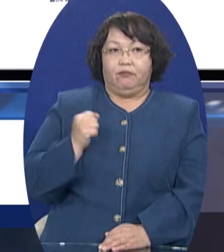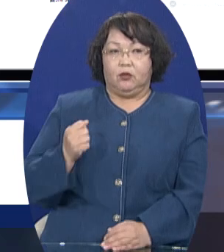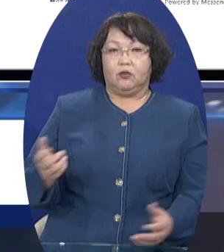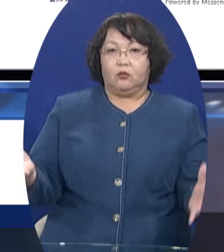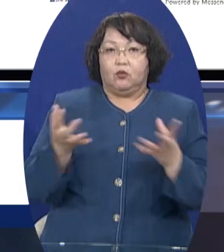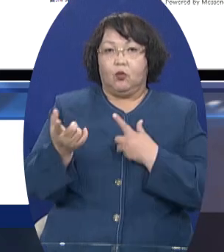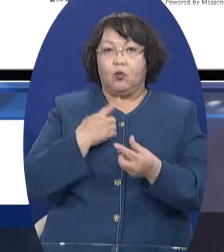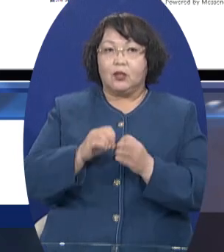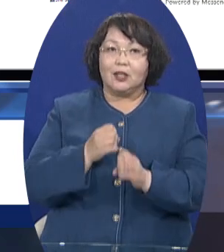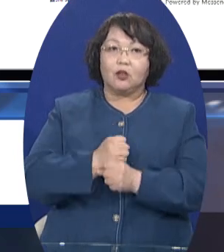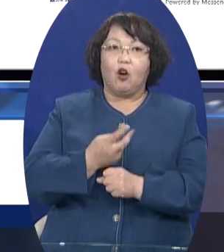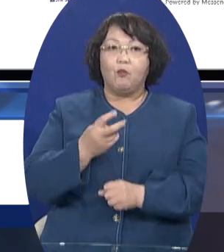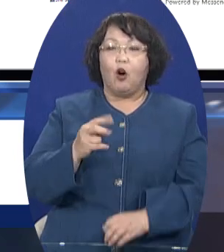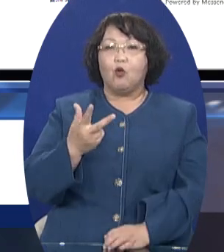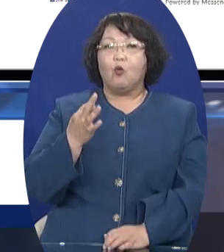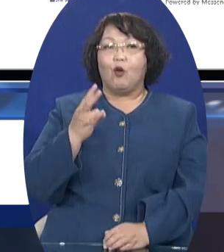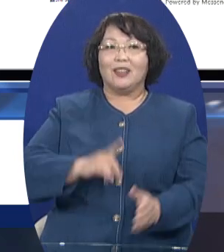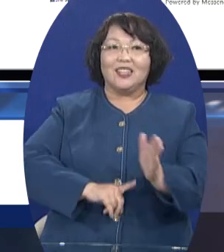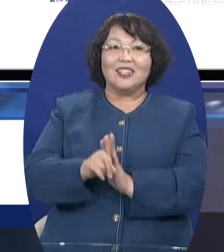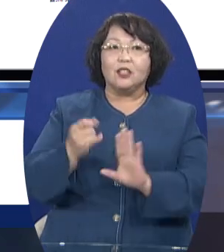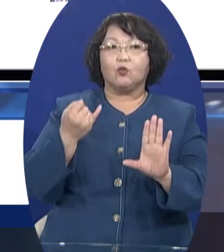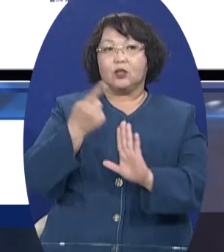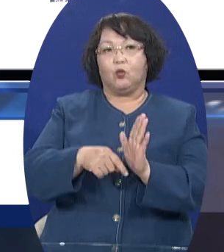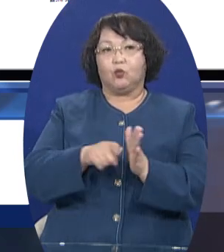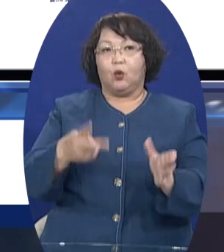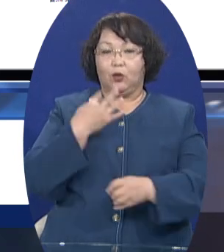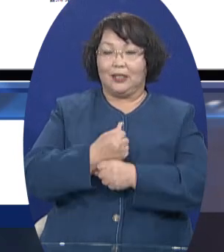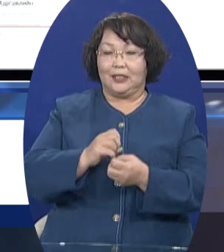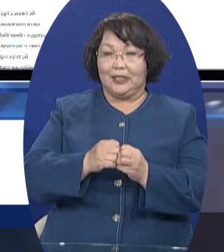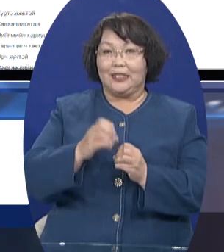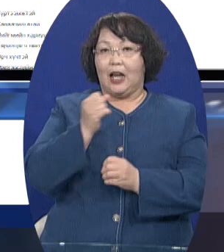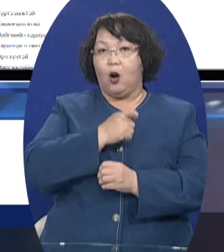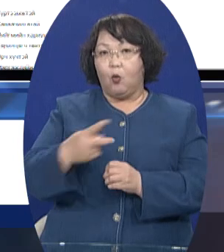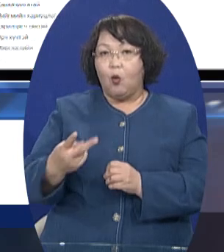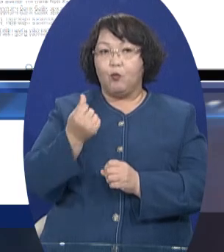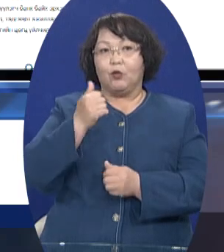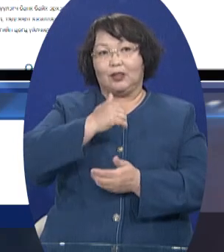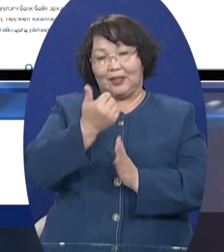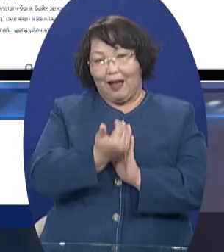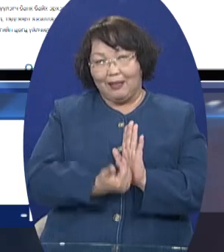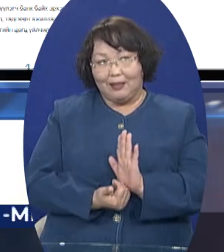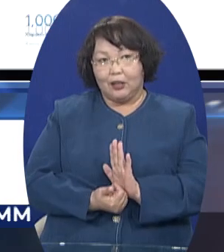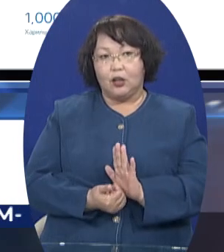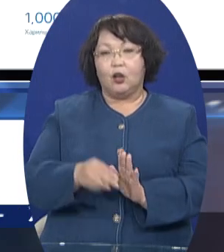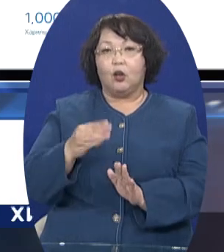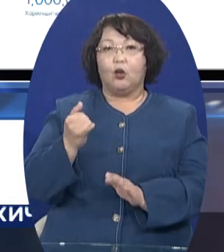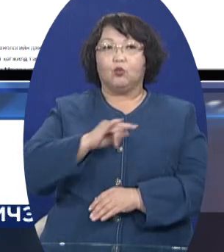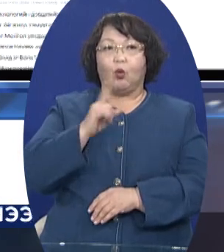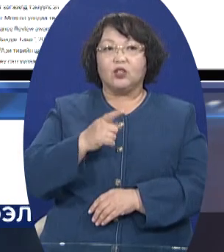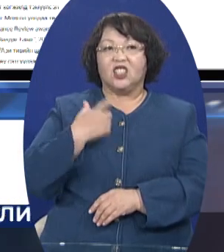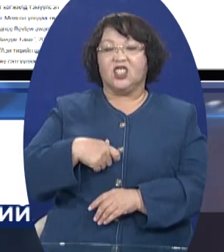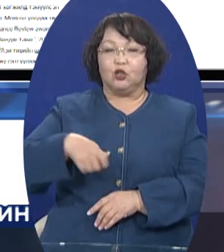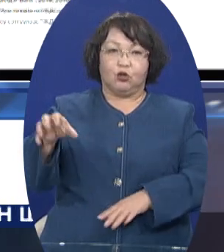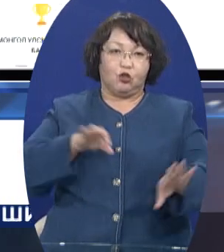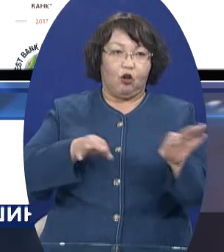Хасбанкны 2023 оны эхний хагас жилийн үйл ажиллагааны болоод санхүүгийн тайлан төлөөлөө удирдах зөвлөлийн хараат бус гишүүний сонгож сурвалтыг явцсан